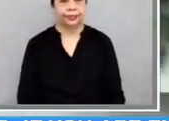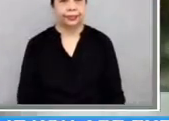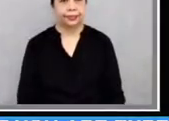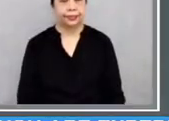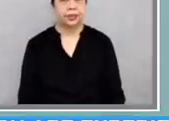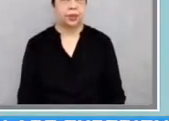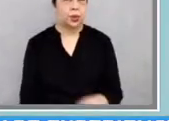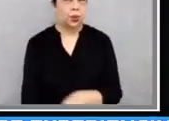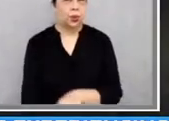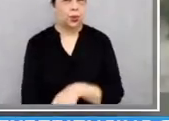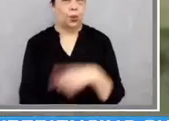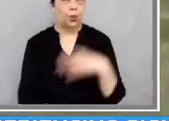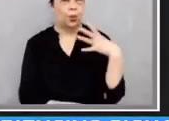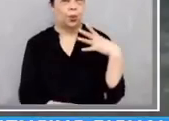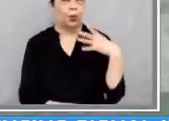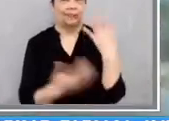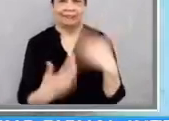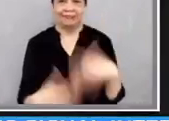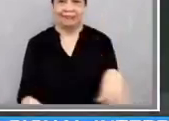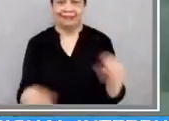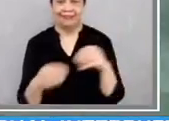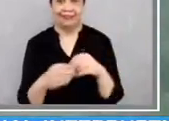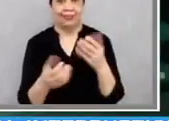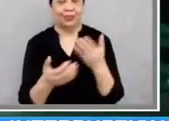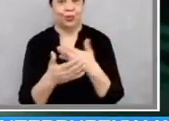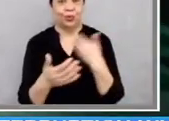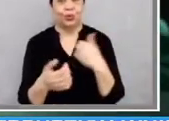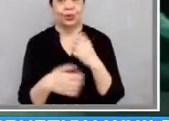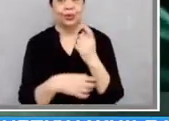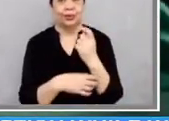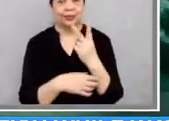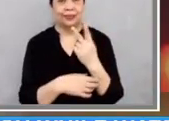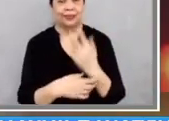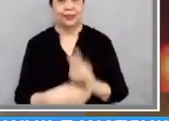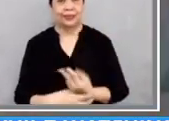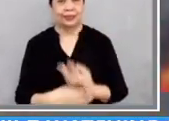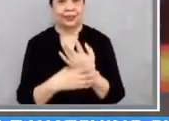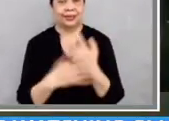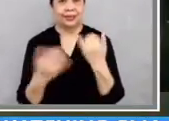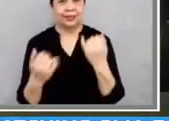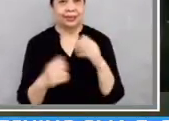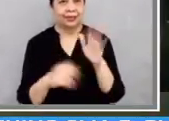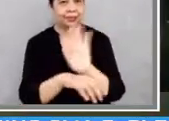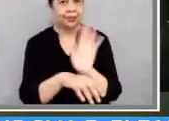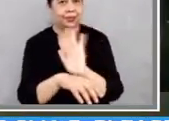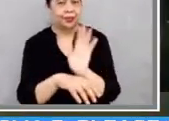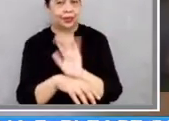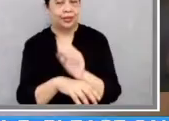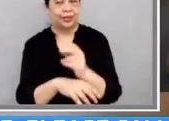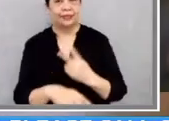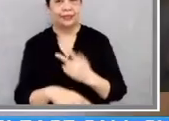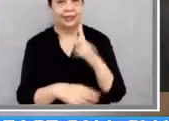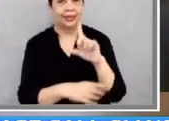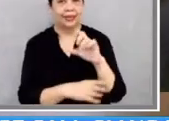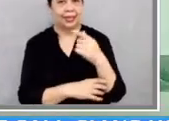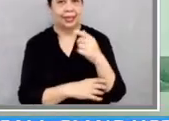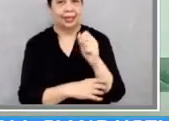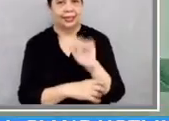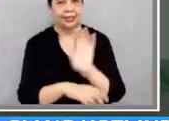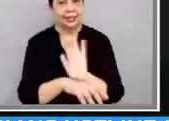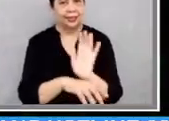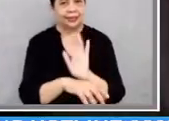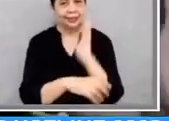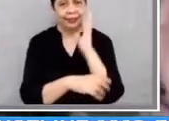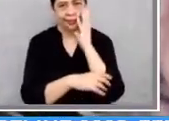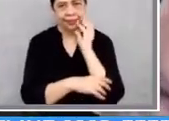Is over. Bago sa telebisyon, mapapanood na simula ngayong araw sa mga sinihan ang Voltes 5 Legacy The Cinematic